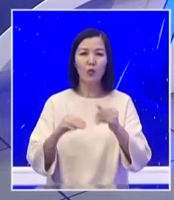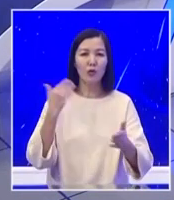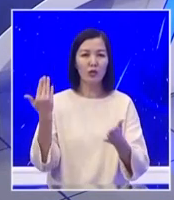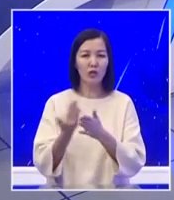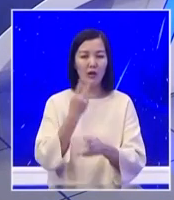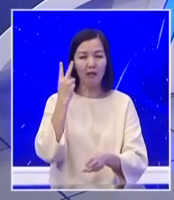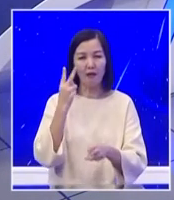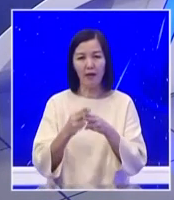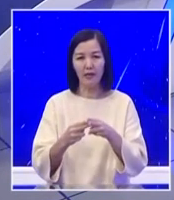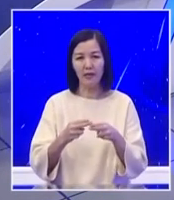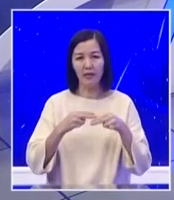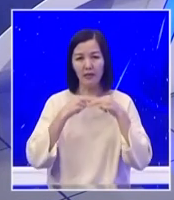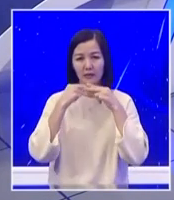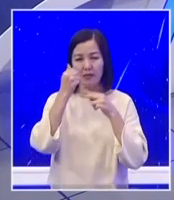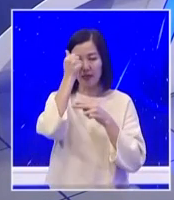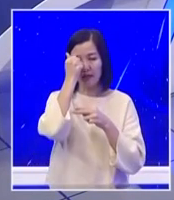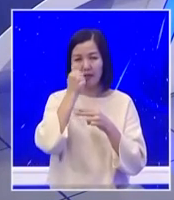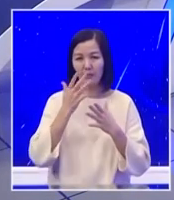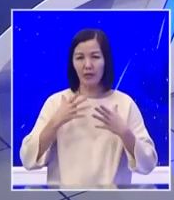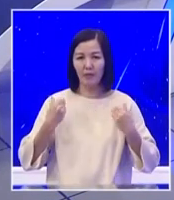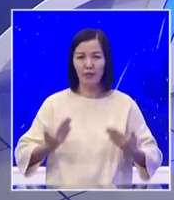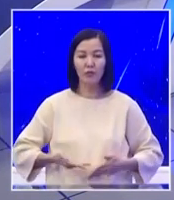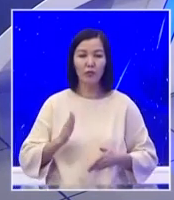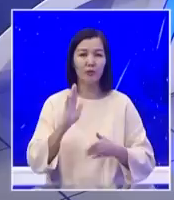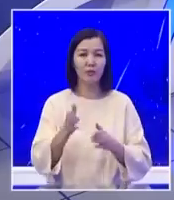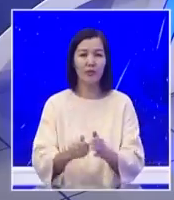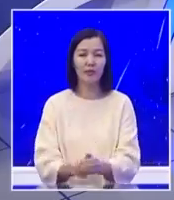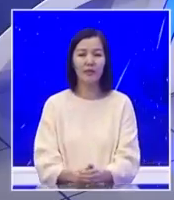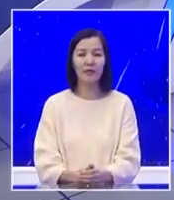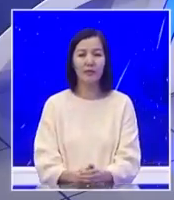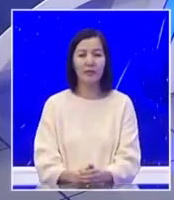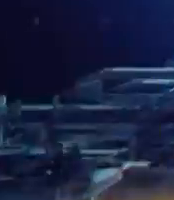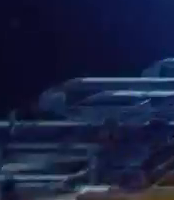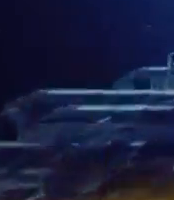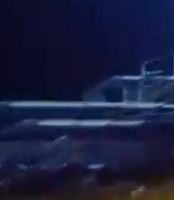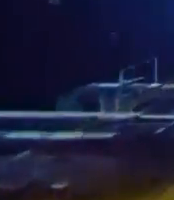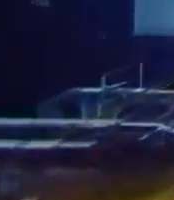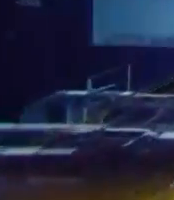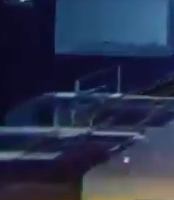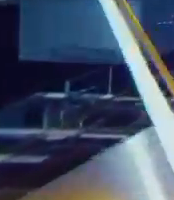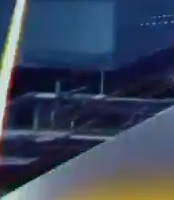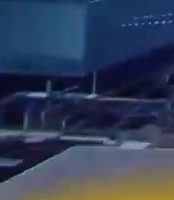Назарларыңызға рахмет. Келесі эфирде жүздескенше аман сау болыңыздар.